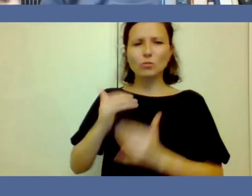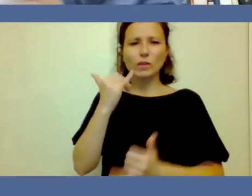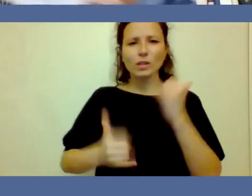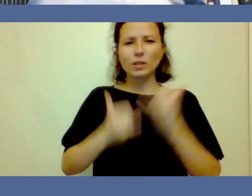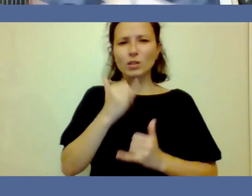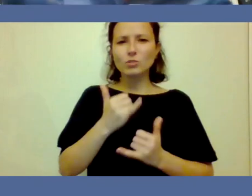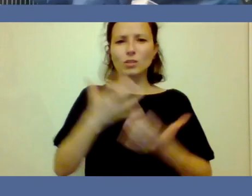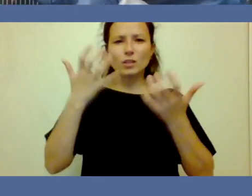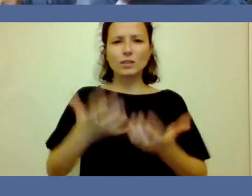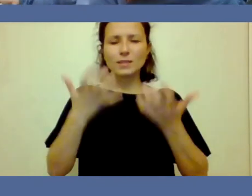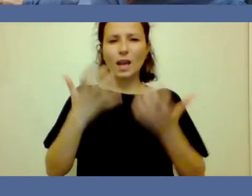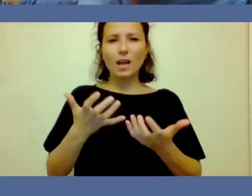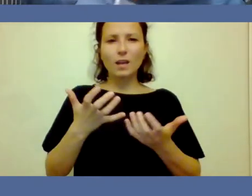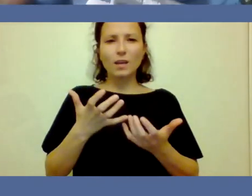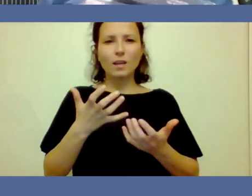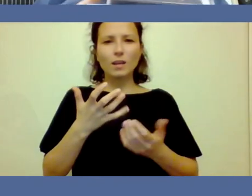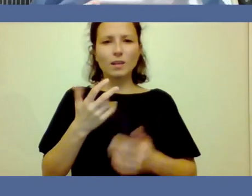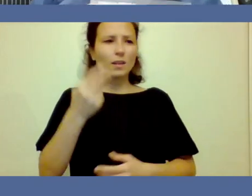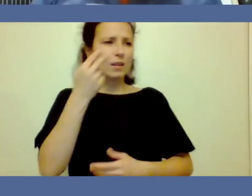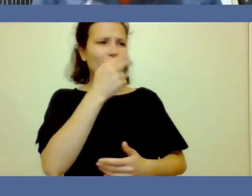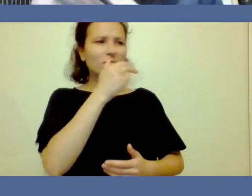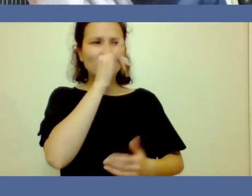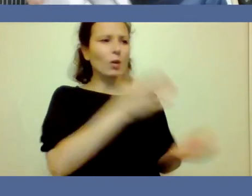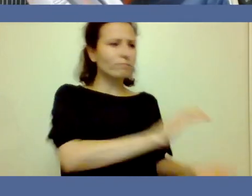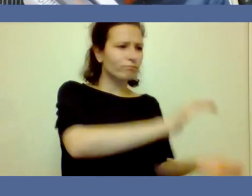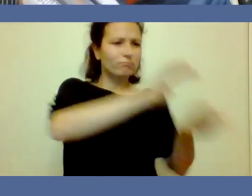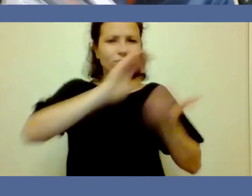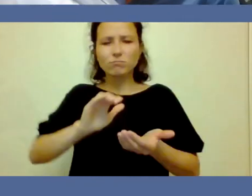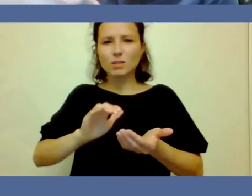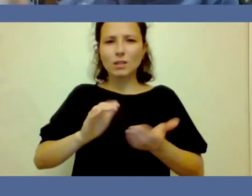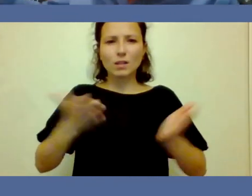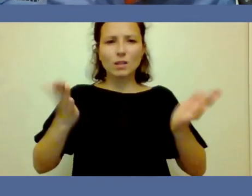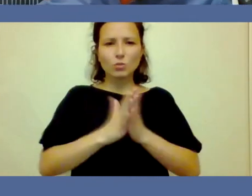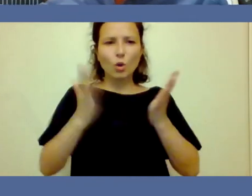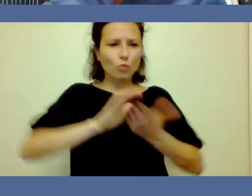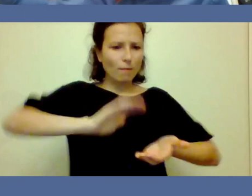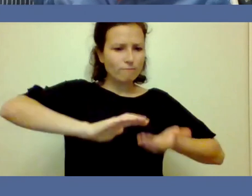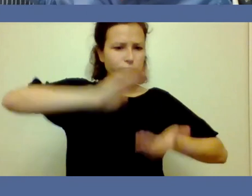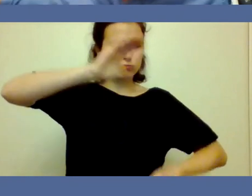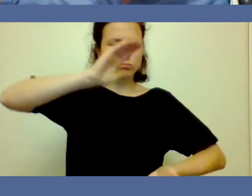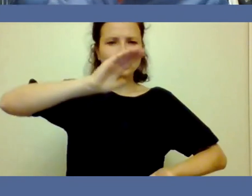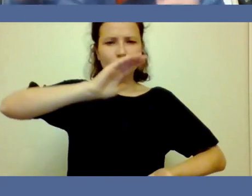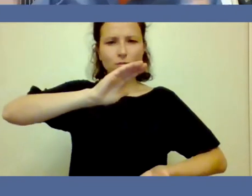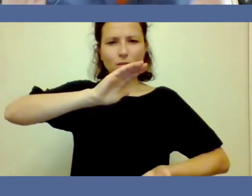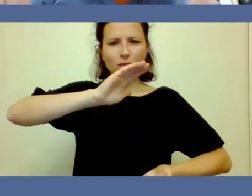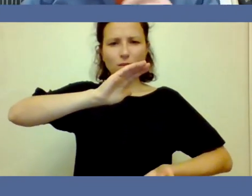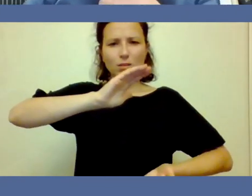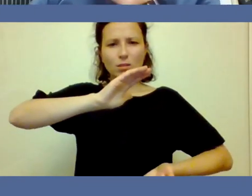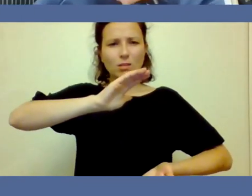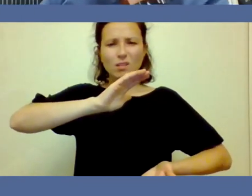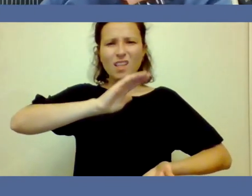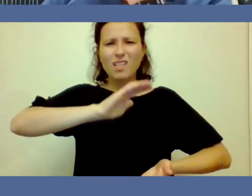jeśli chce się dojść, tutaj nie dam rady wszystkich pokazać, do takich efektów, do tysięcy